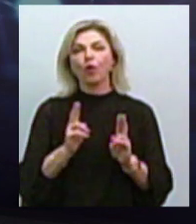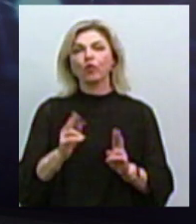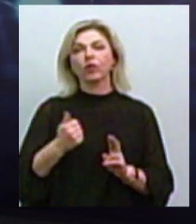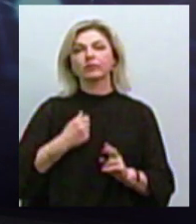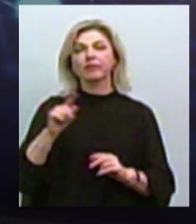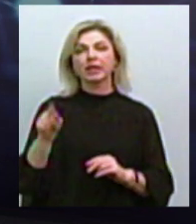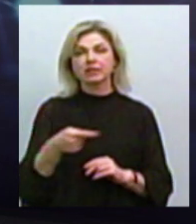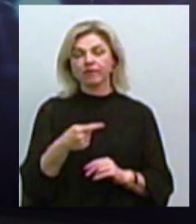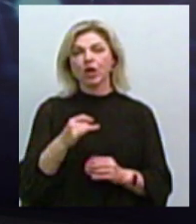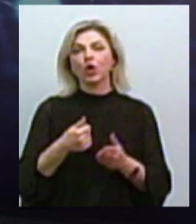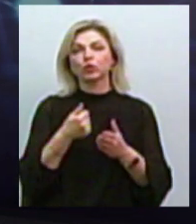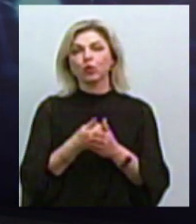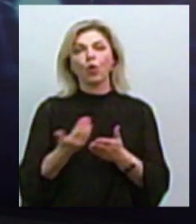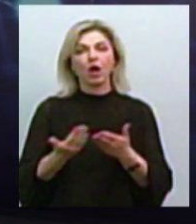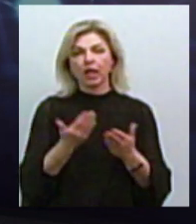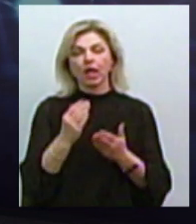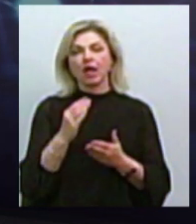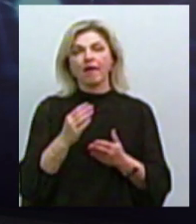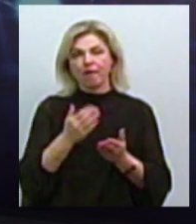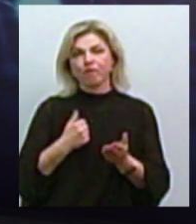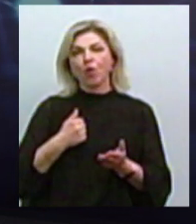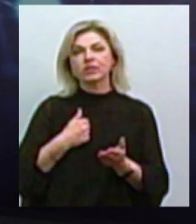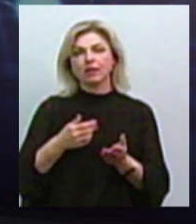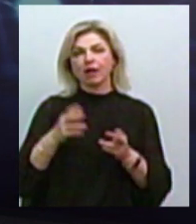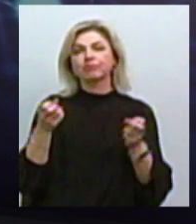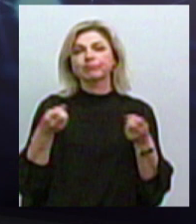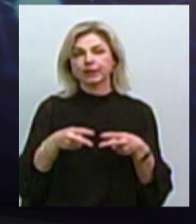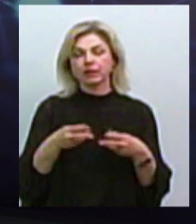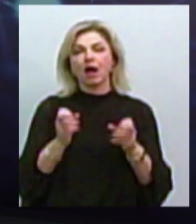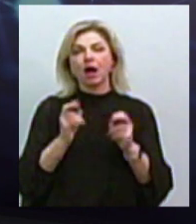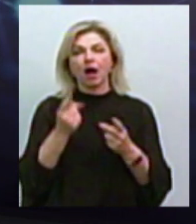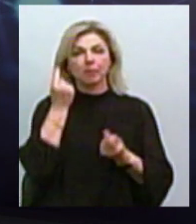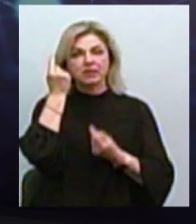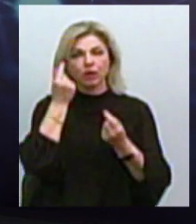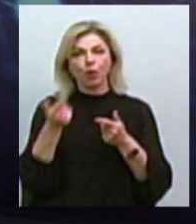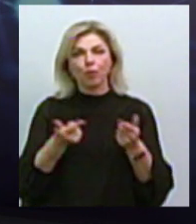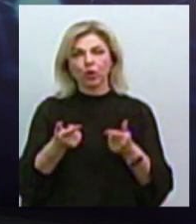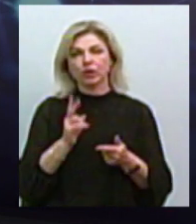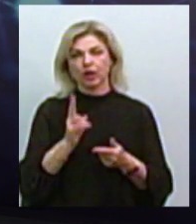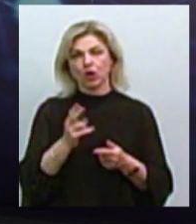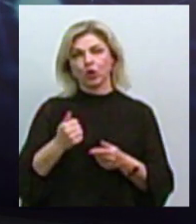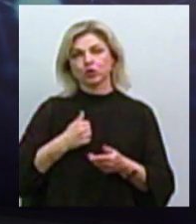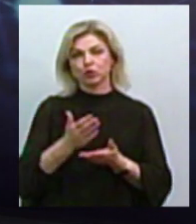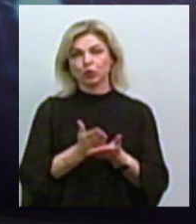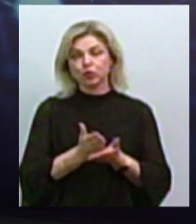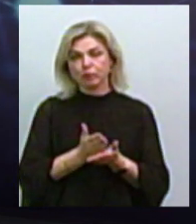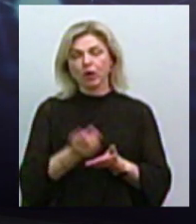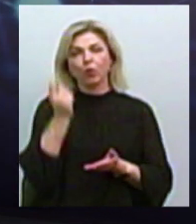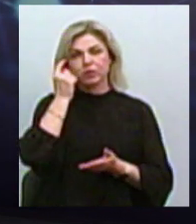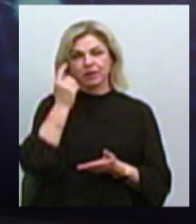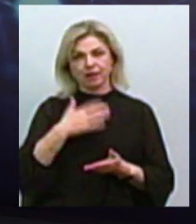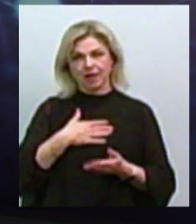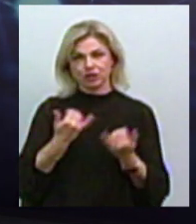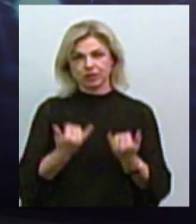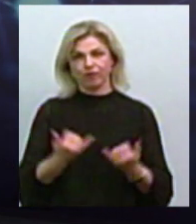призиватимуть та до яких родів військ? Як психологічно підготуватись до строкової служби, дізнаємось у наших сьогоднішніх